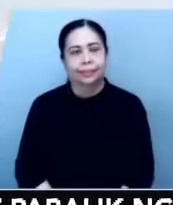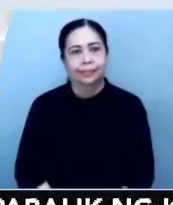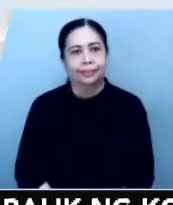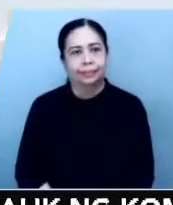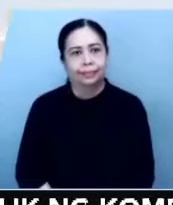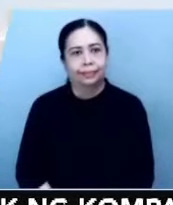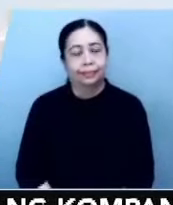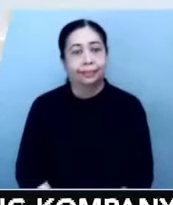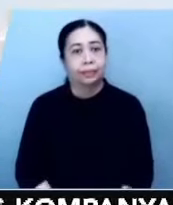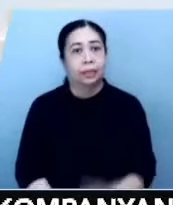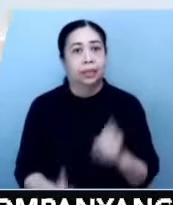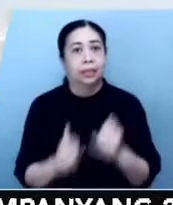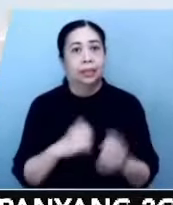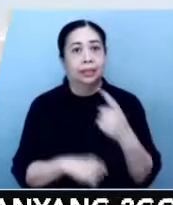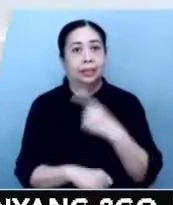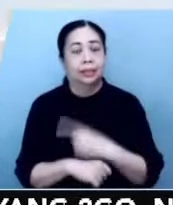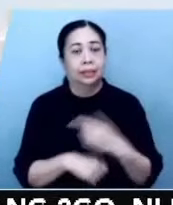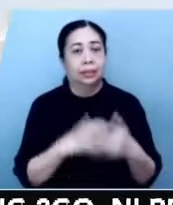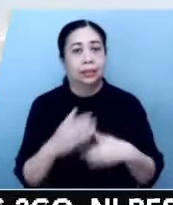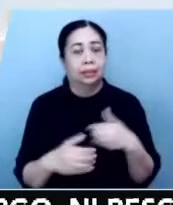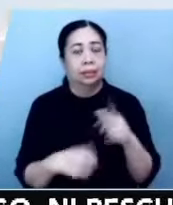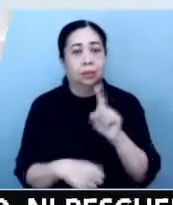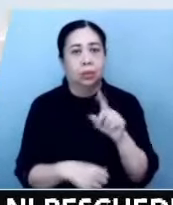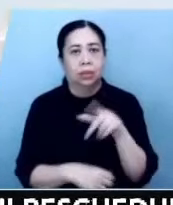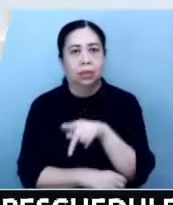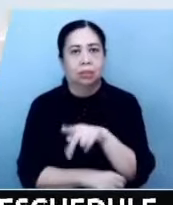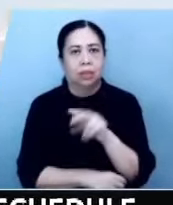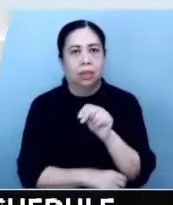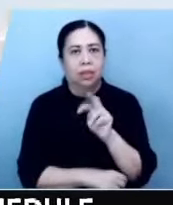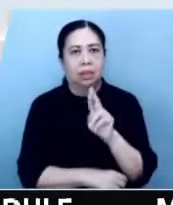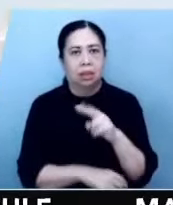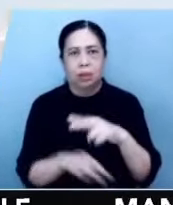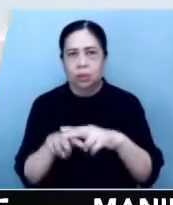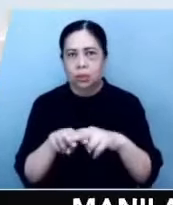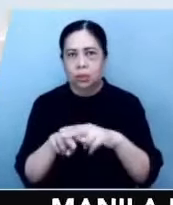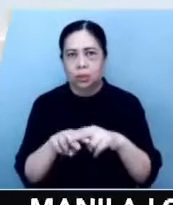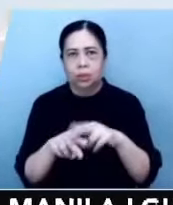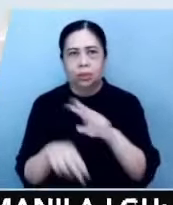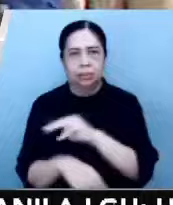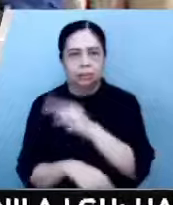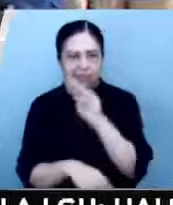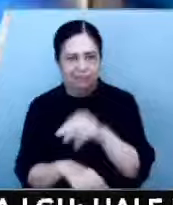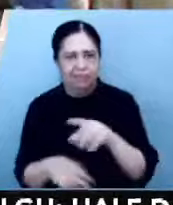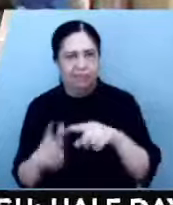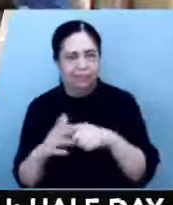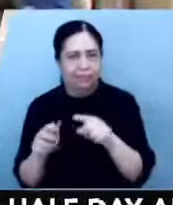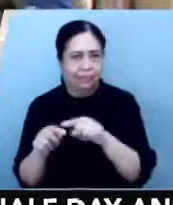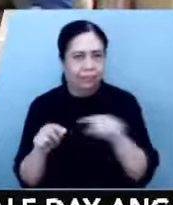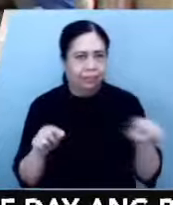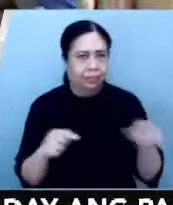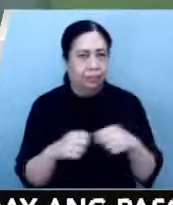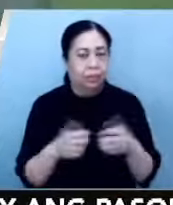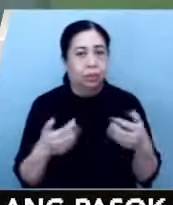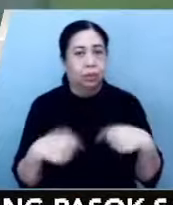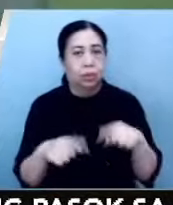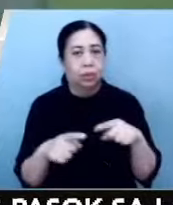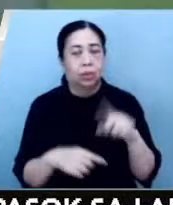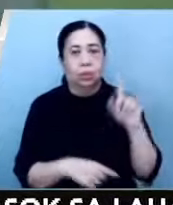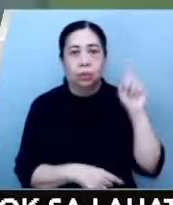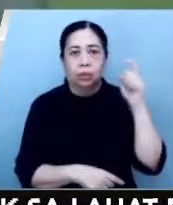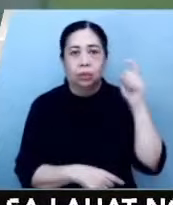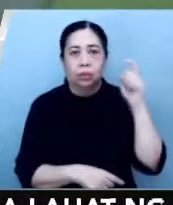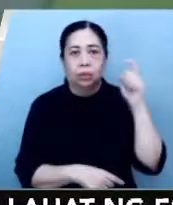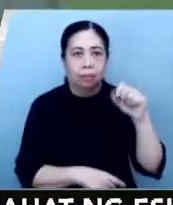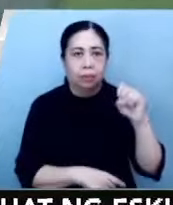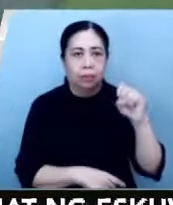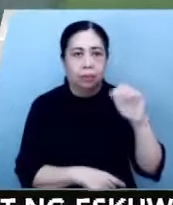Huling araw na po ngayon ang operasyon ng Philippine National Railways o PNR sa Metro Manila. Partikular yan sa ruta ng Governor Pascual hanggang Tutuban